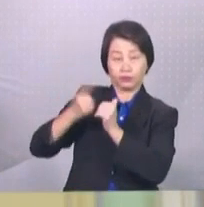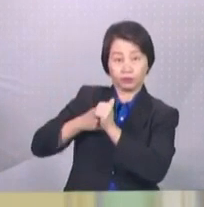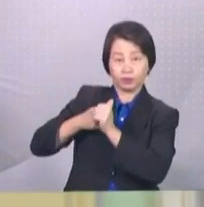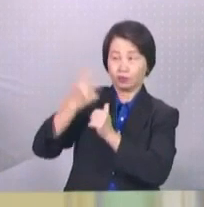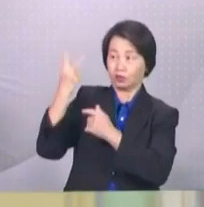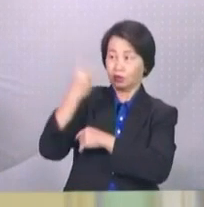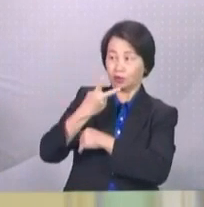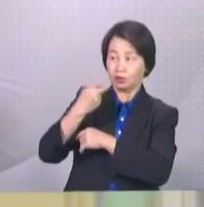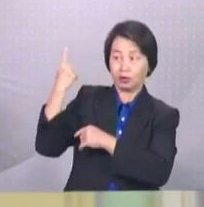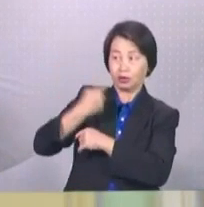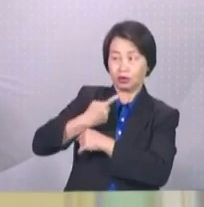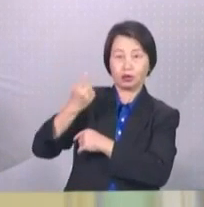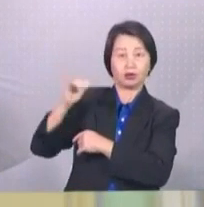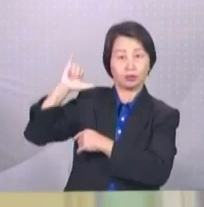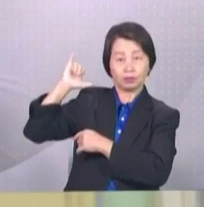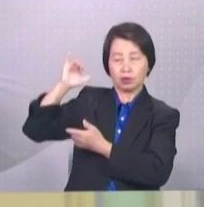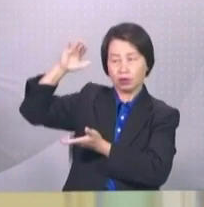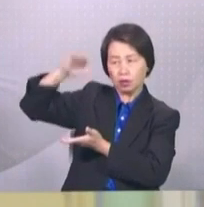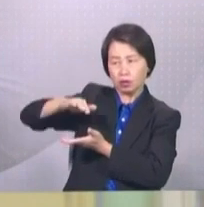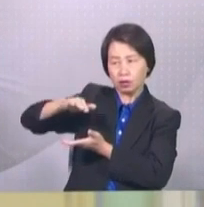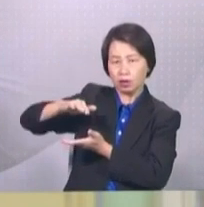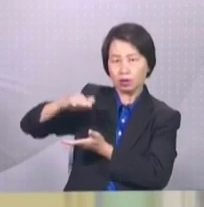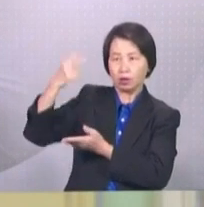kemudian meningkat kembali